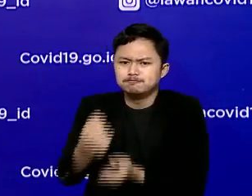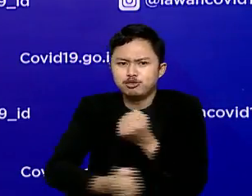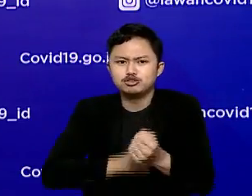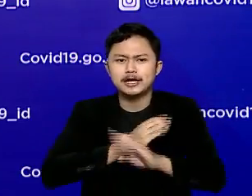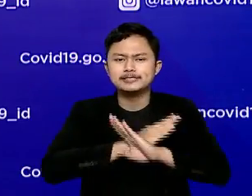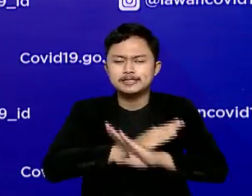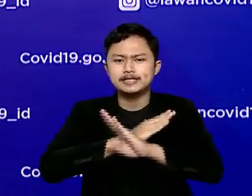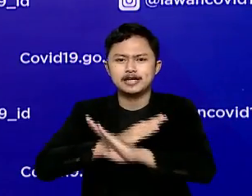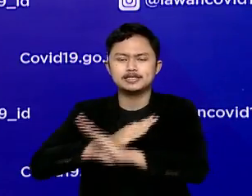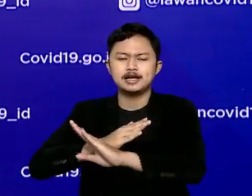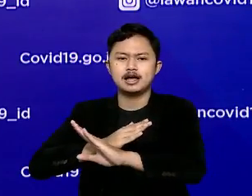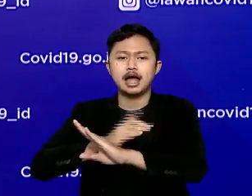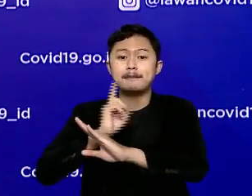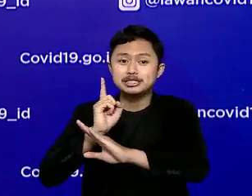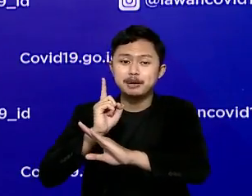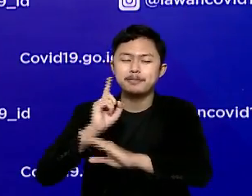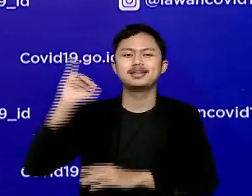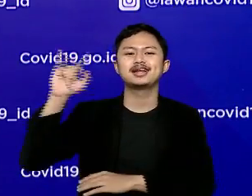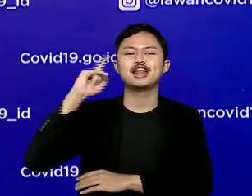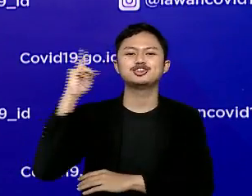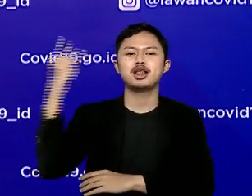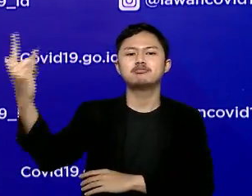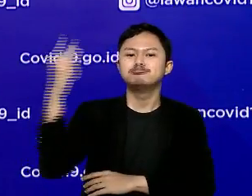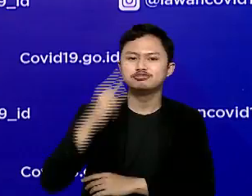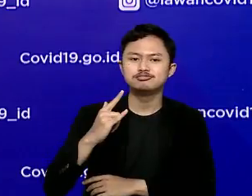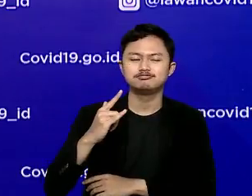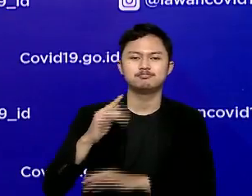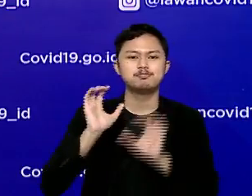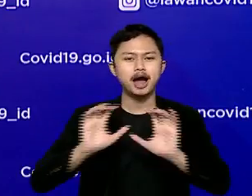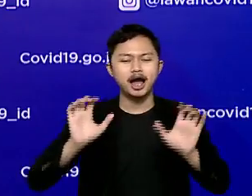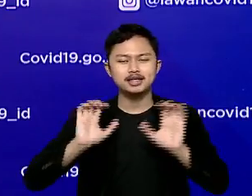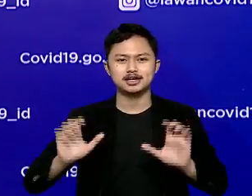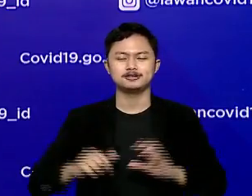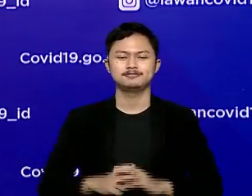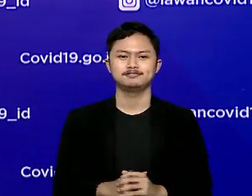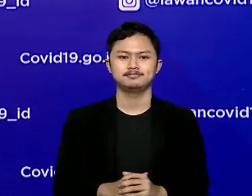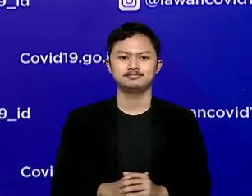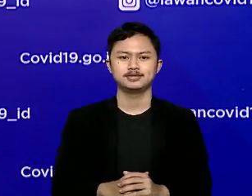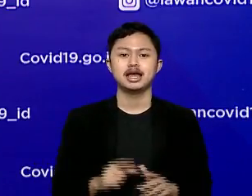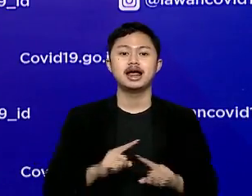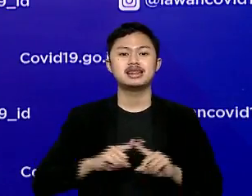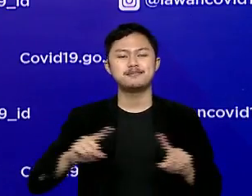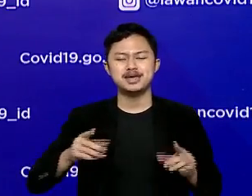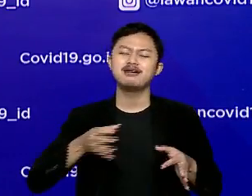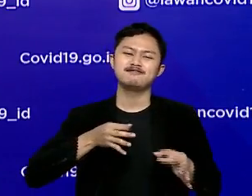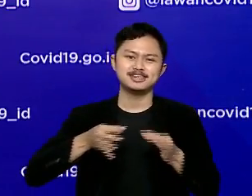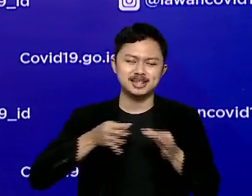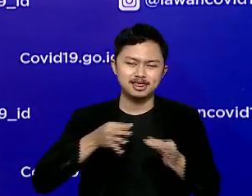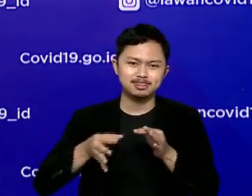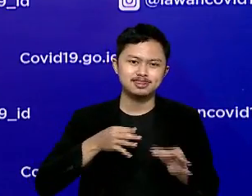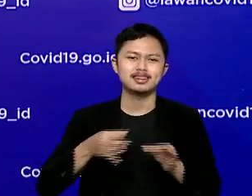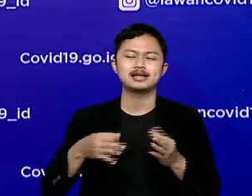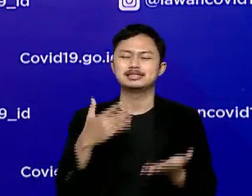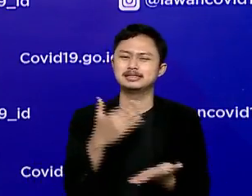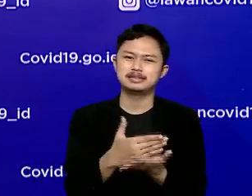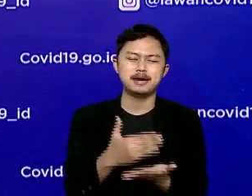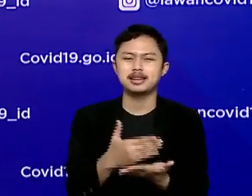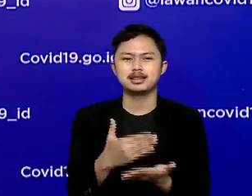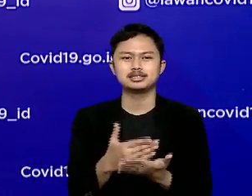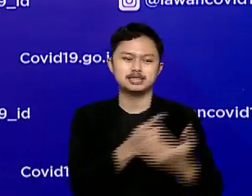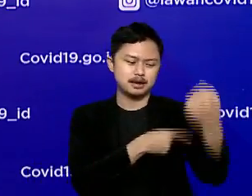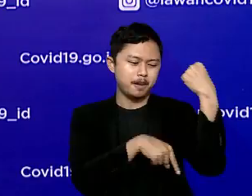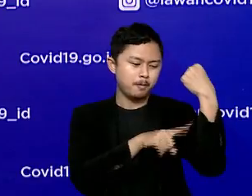dari pelaku perjalanan luar negeri. Namun, mengingat keterbatasan sarana, prasarana, dan sumber